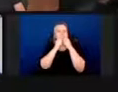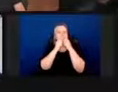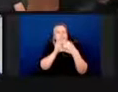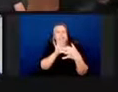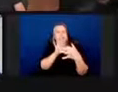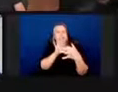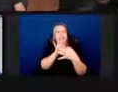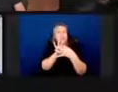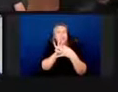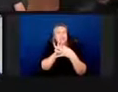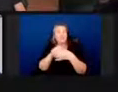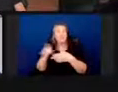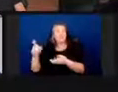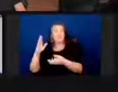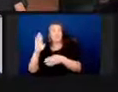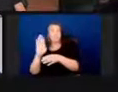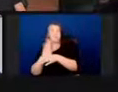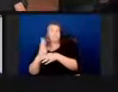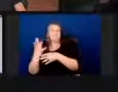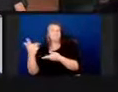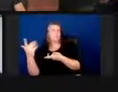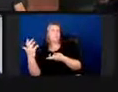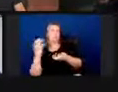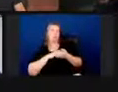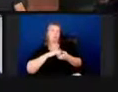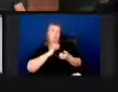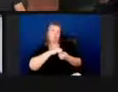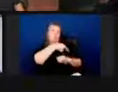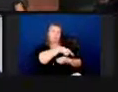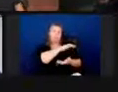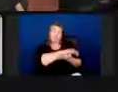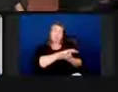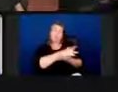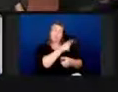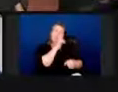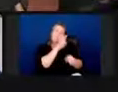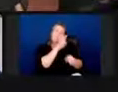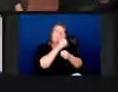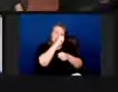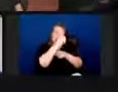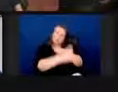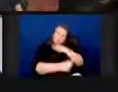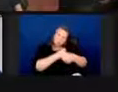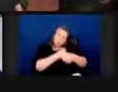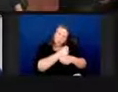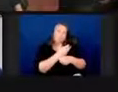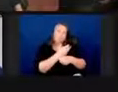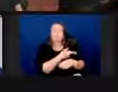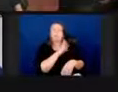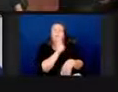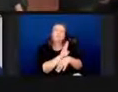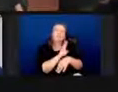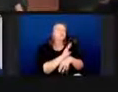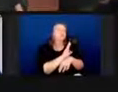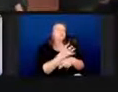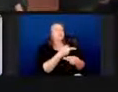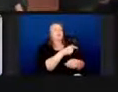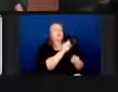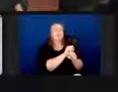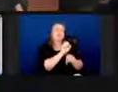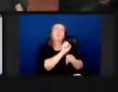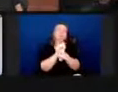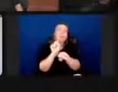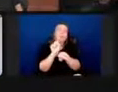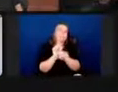يعرف الطلاب على الأعمال وإن هذه الشراكات من خلالها تشارك هذه الأعمال بشراكات